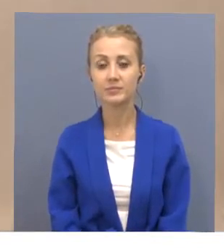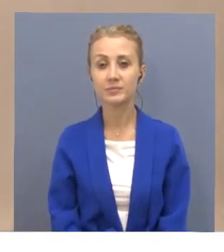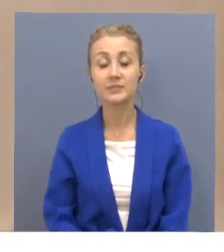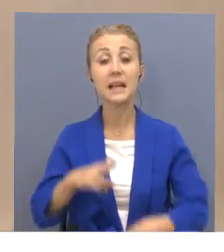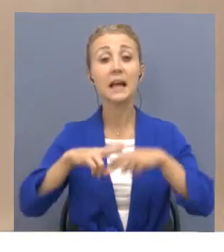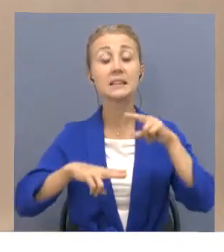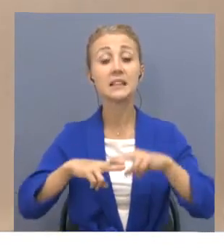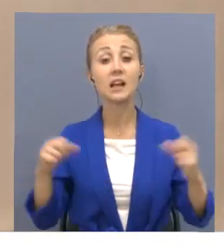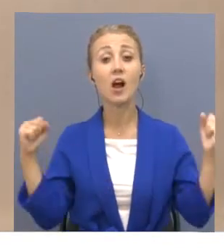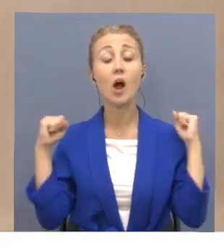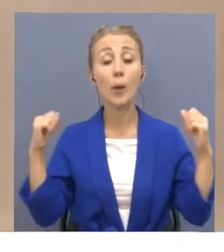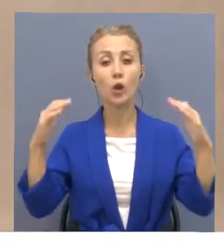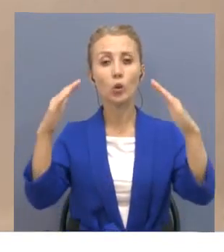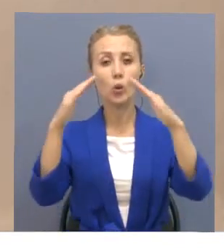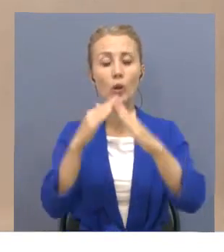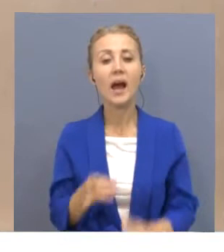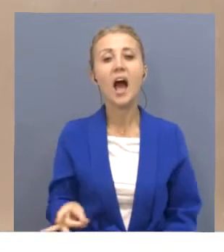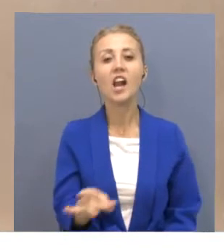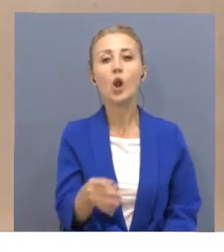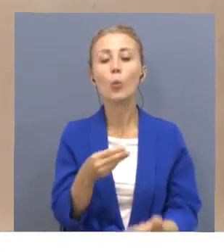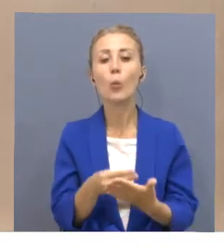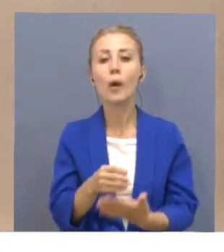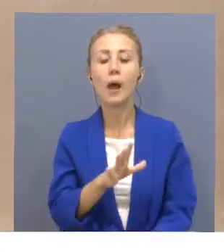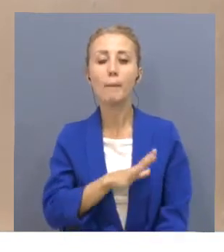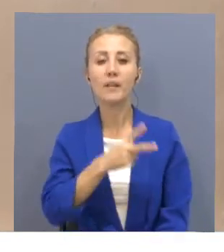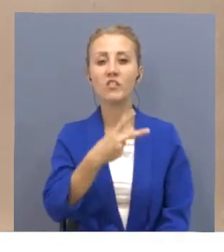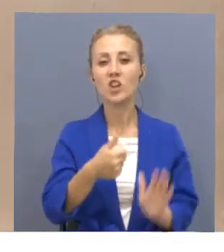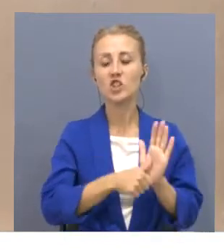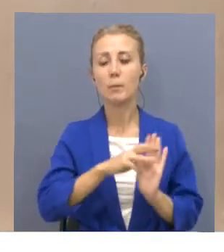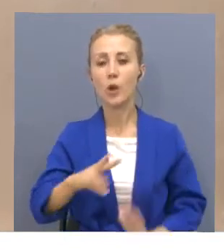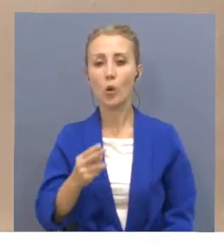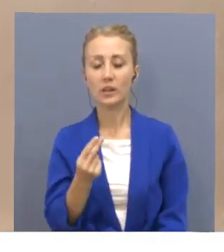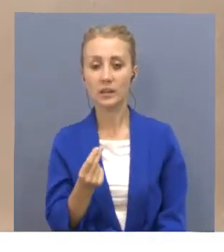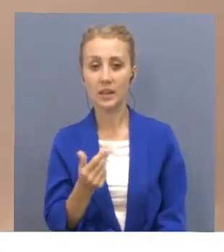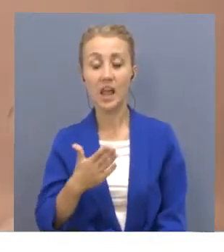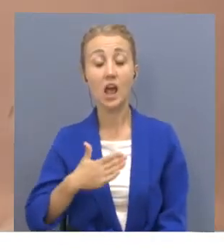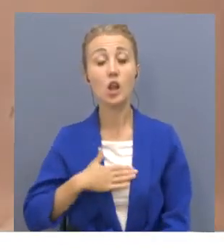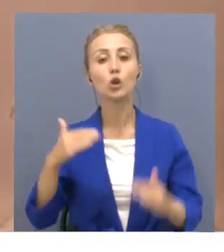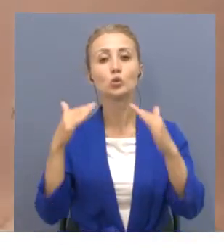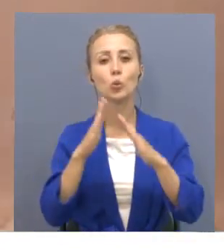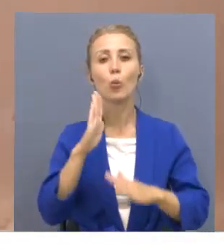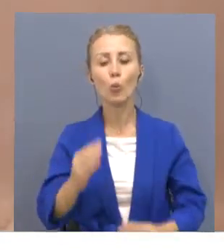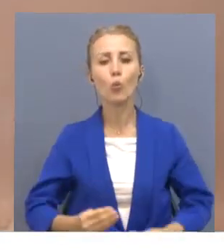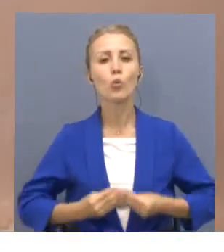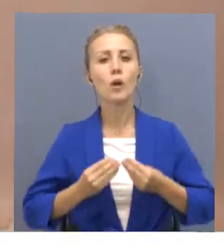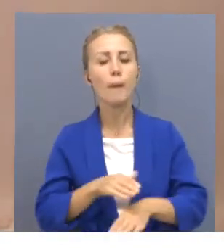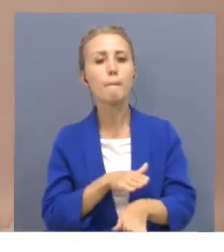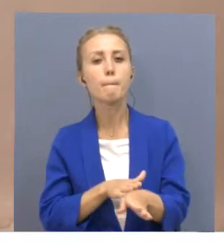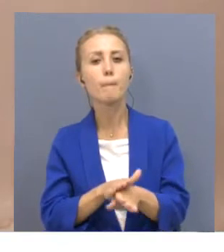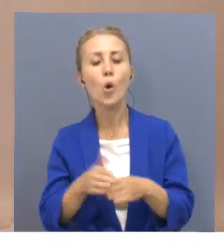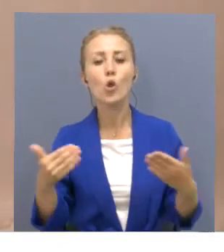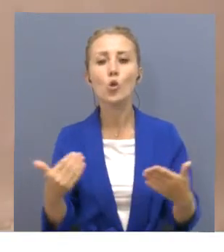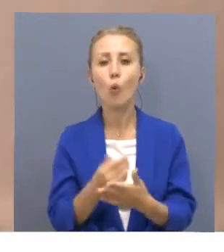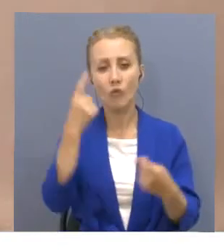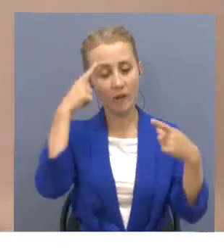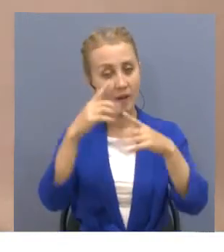На строительство спортивного комплекса из районного бюджета выделено 26 миллионов тенге. Наш комплекс будет оснащен универсальным оборудованием.